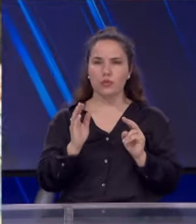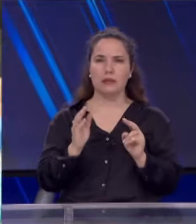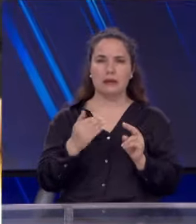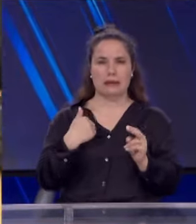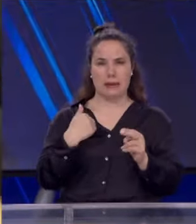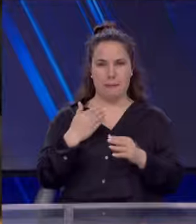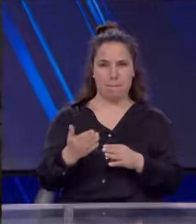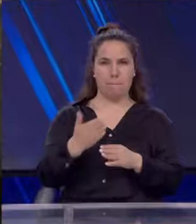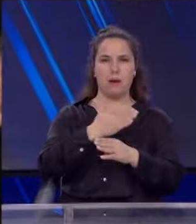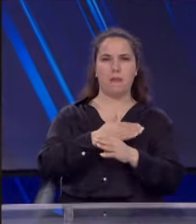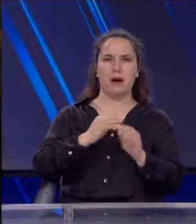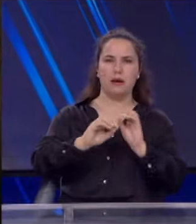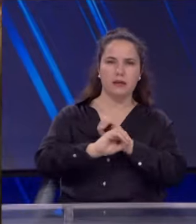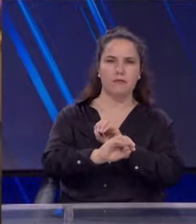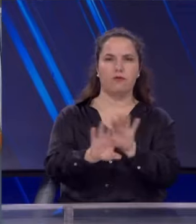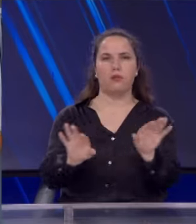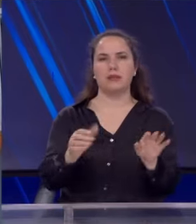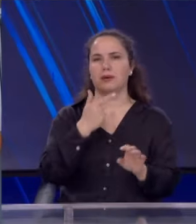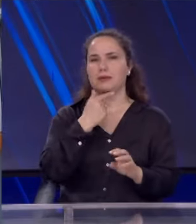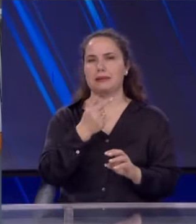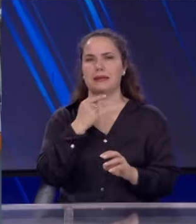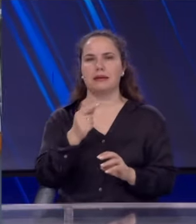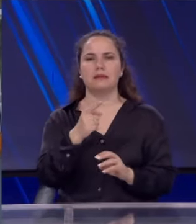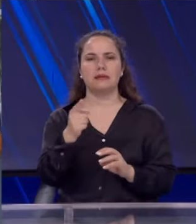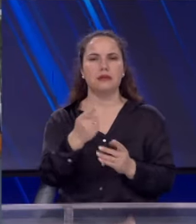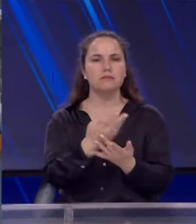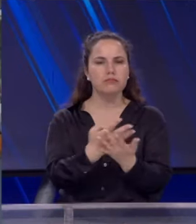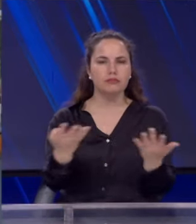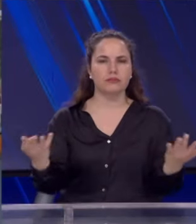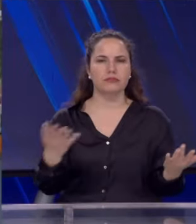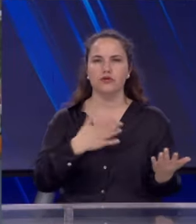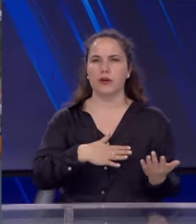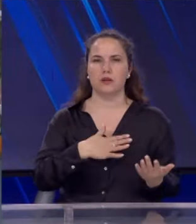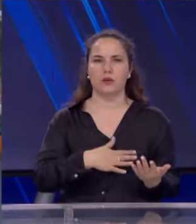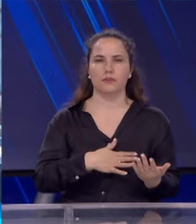studime reale të tregut të punës, të cilat aktualisht mungojnë.